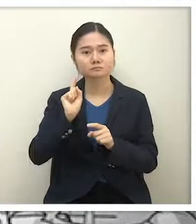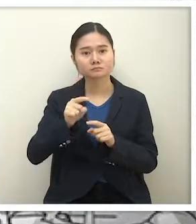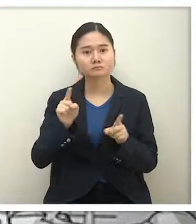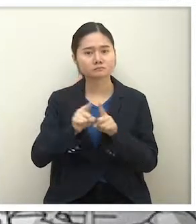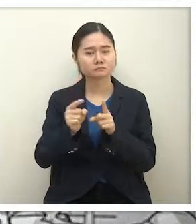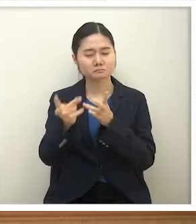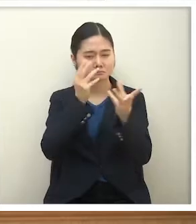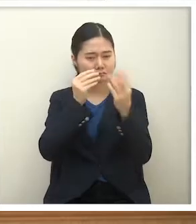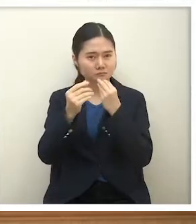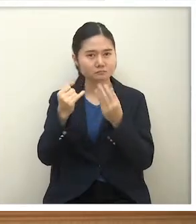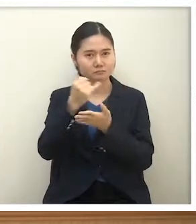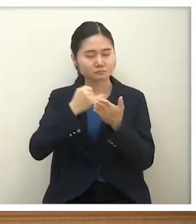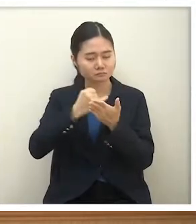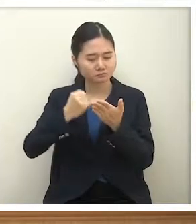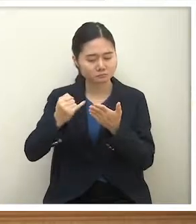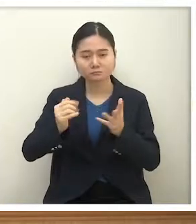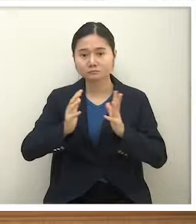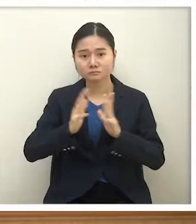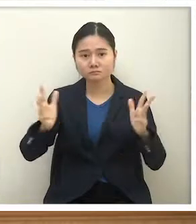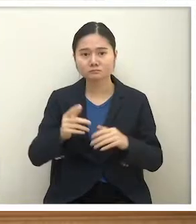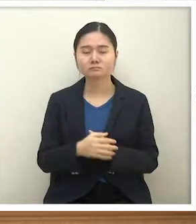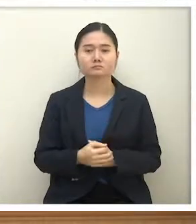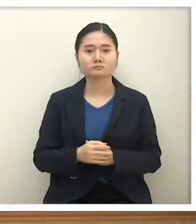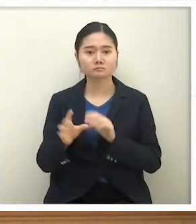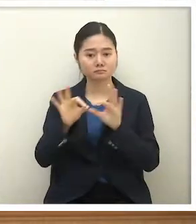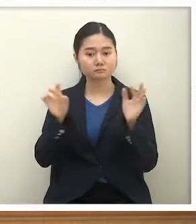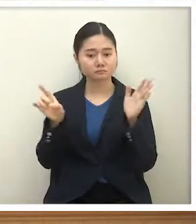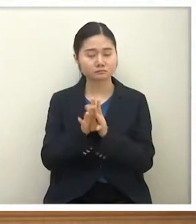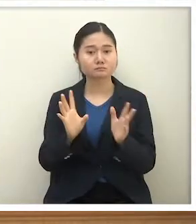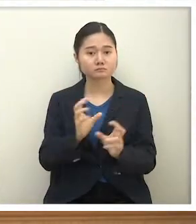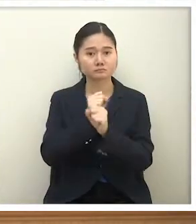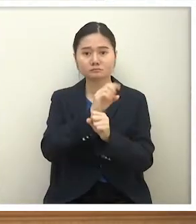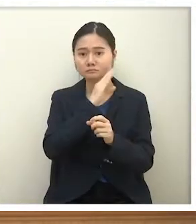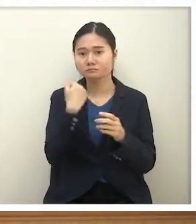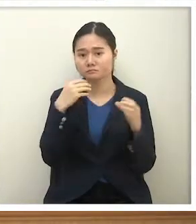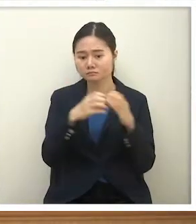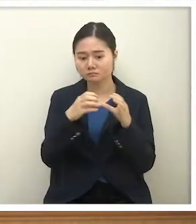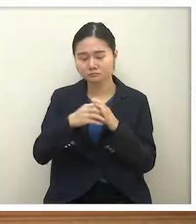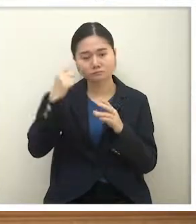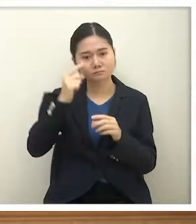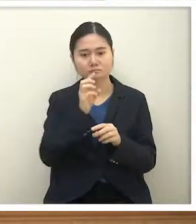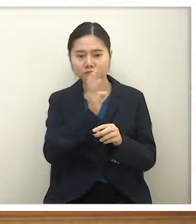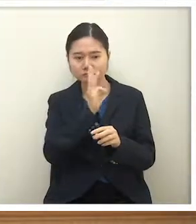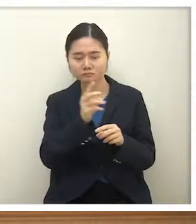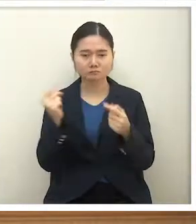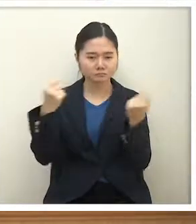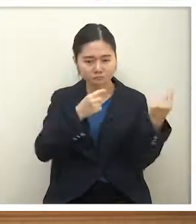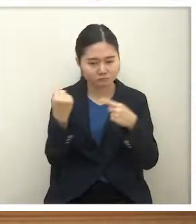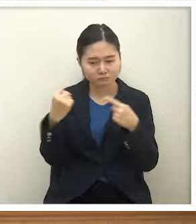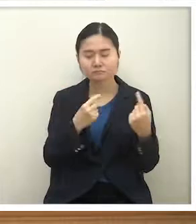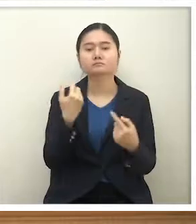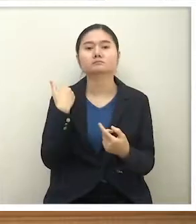ดดี้เยอะกว่าจะได้ออกมาแล้วถ้าเขามีทีมงานเขาต้องวิพากษ์วิจารณ์ถกเถียงกันนิดนึ